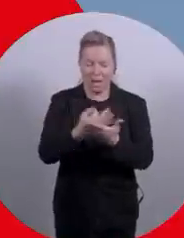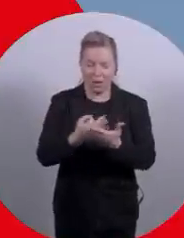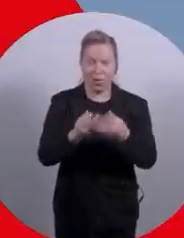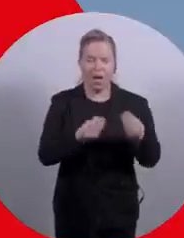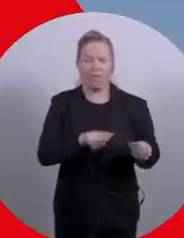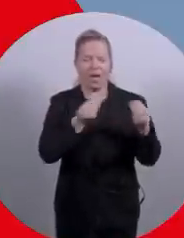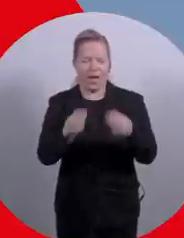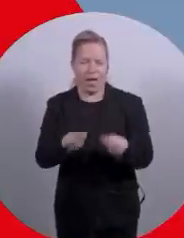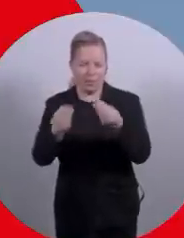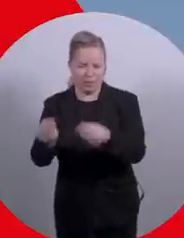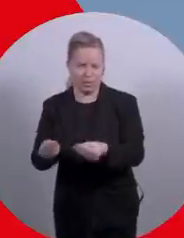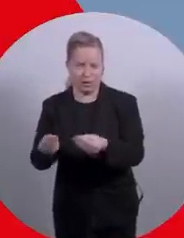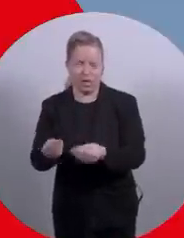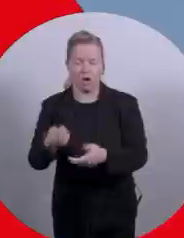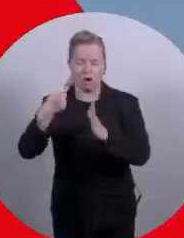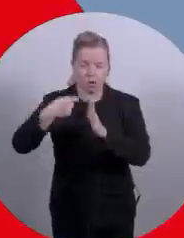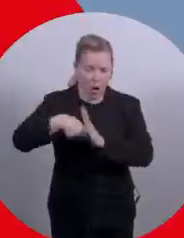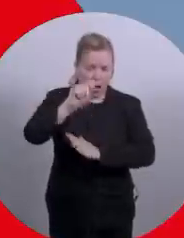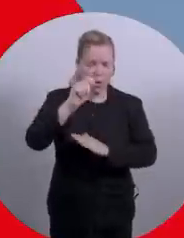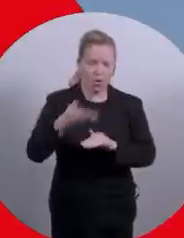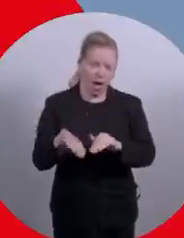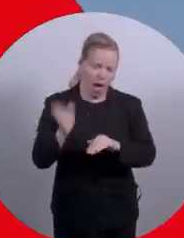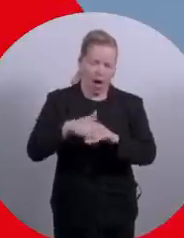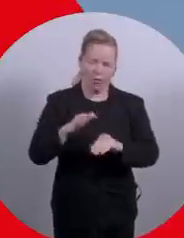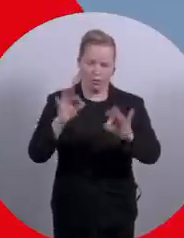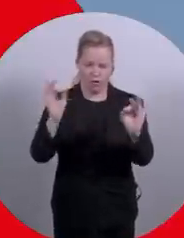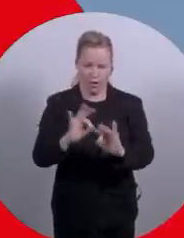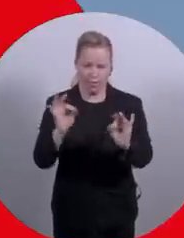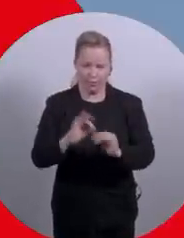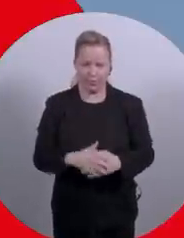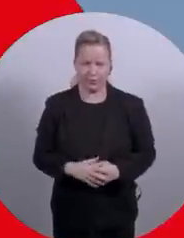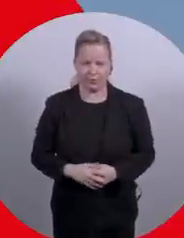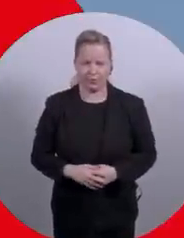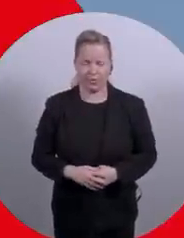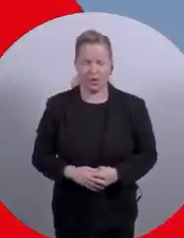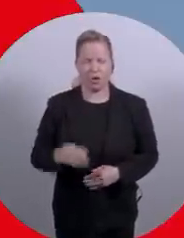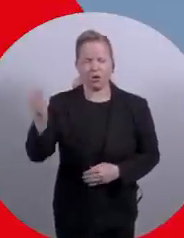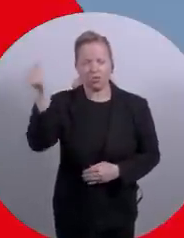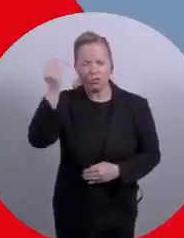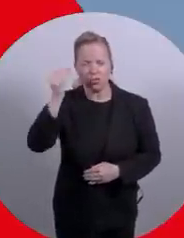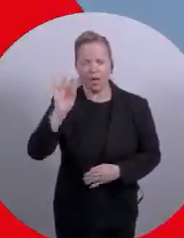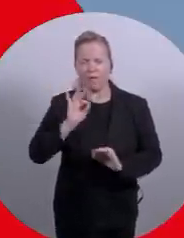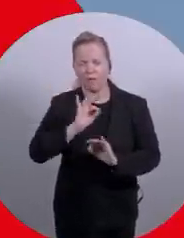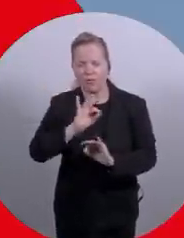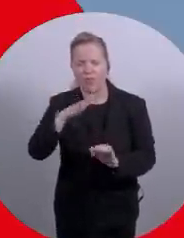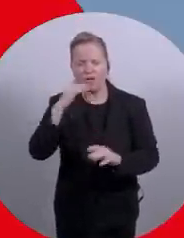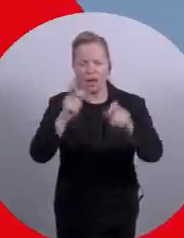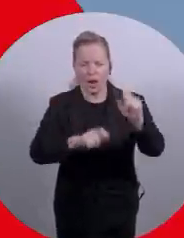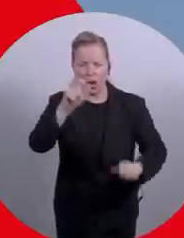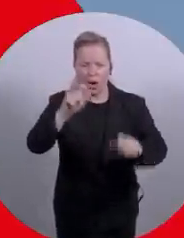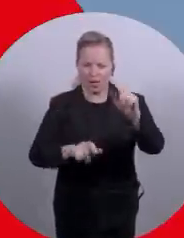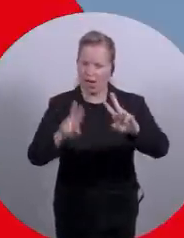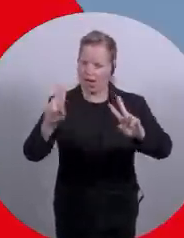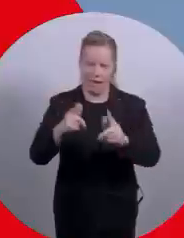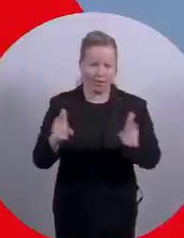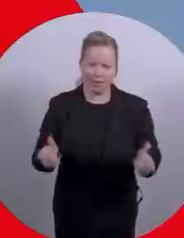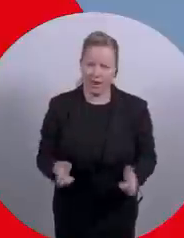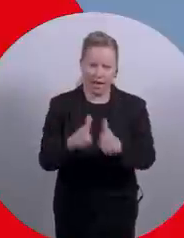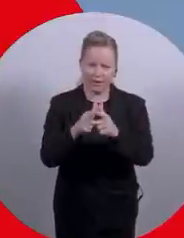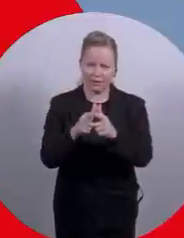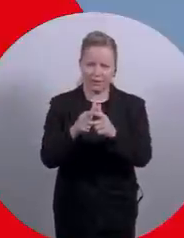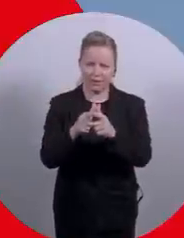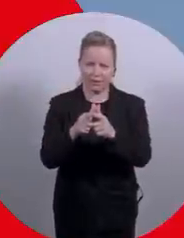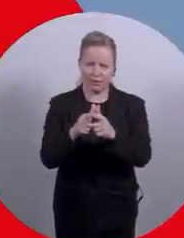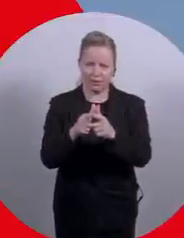durch die Teuerung macht das noch viel schlimmer während die Schule für viele immer weiter unleistbar wird wird